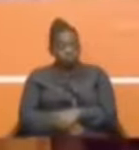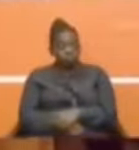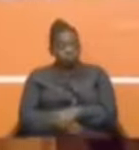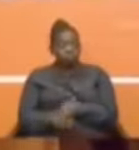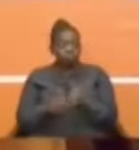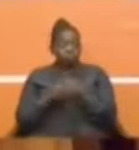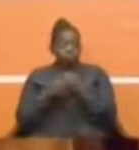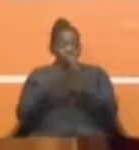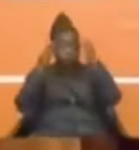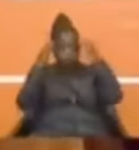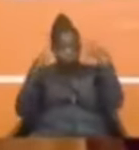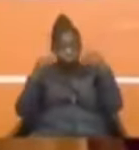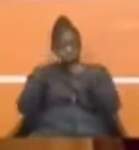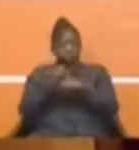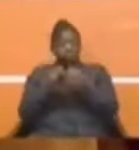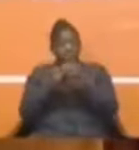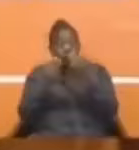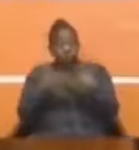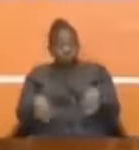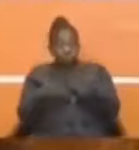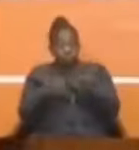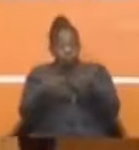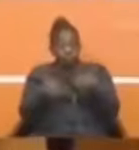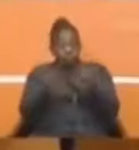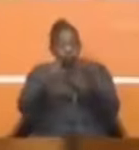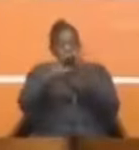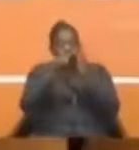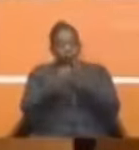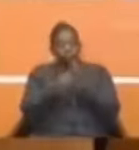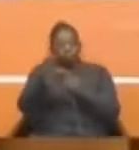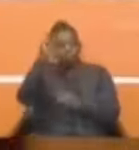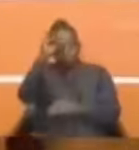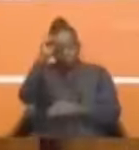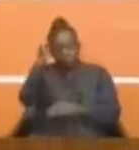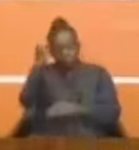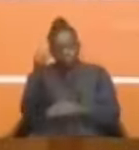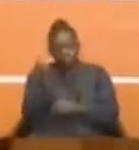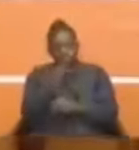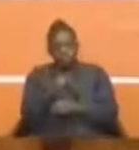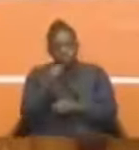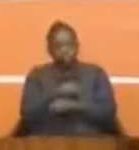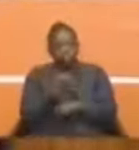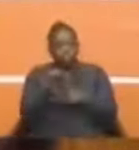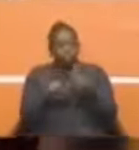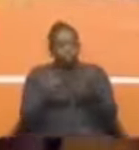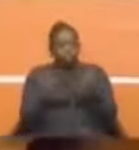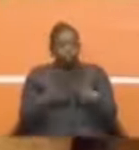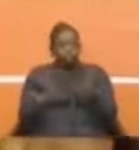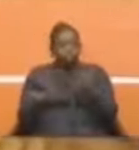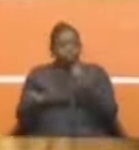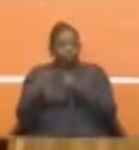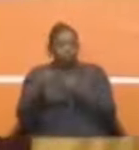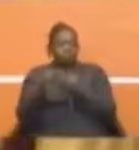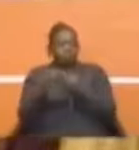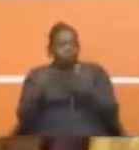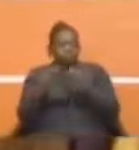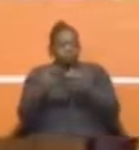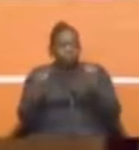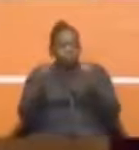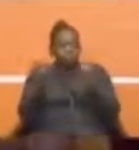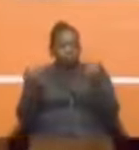omukulu w'essomero Joseph Kimuli alaze obukulu bw'okuwa abaana ensuwa y'ebyenjigiriza obudde bw'amasomero okulowooza ku ky'okugasa mu yensuwa okusomesa abaana